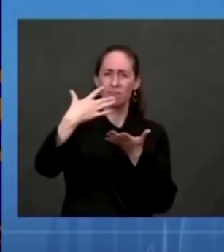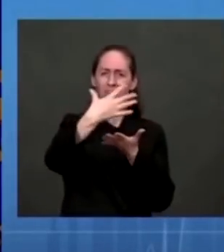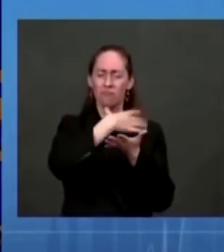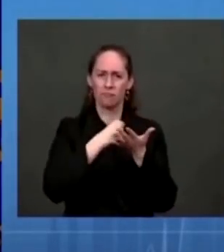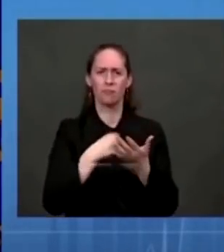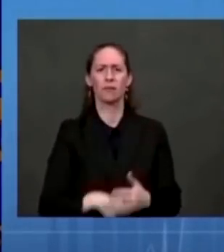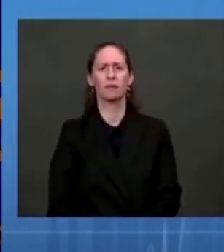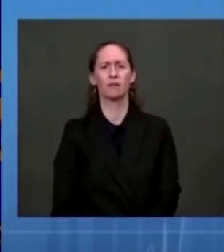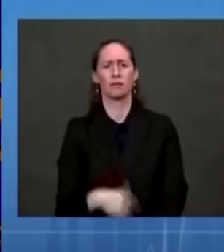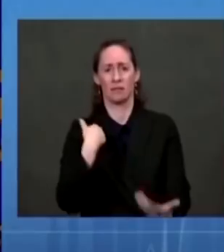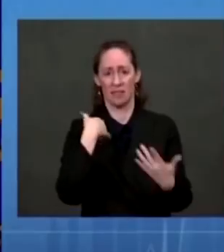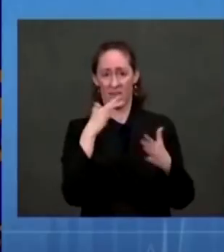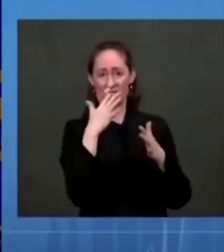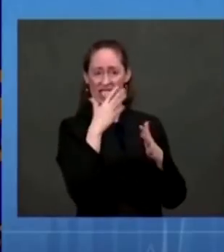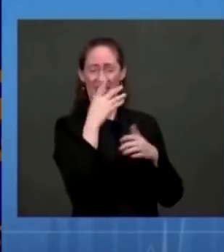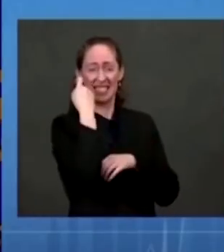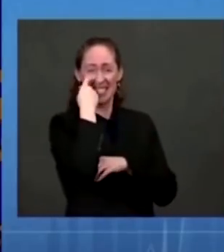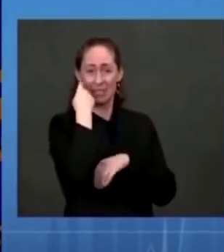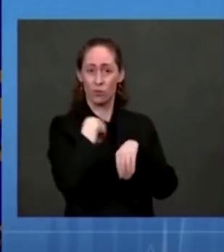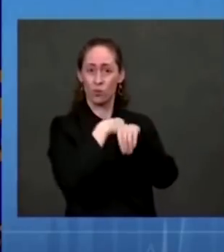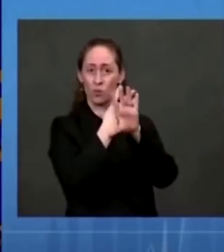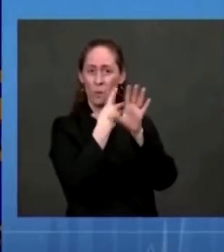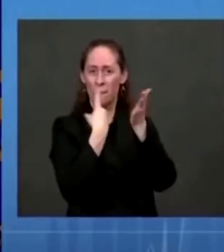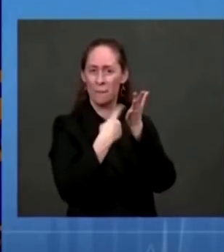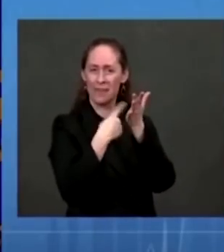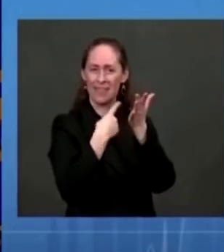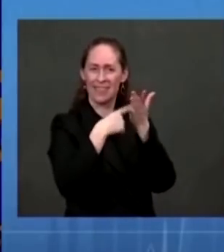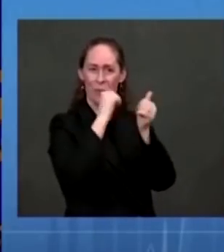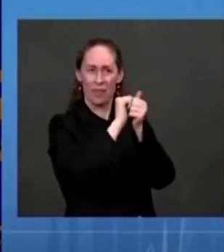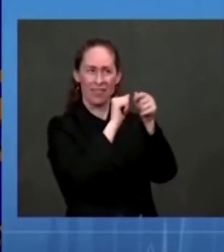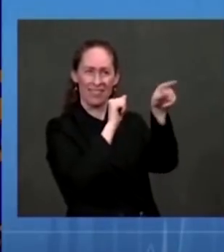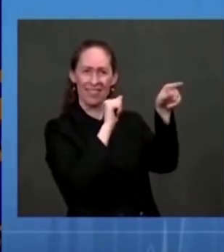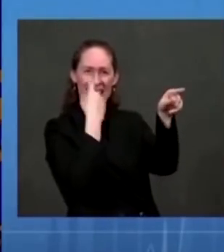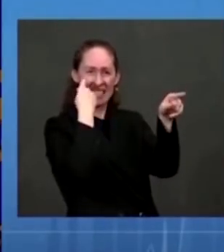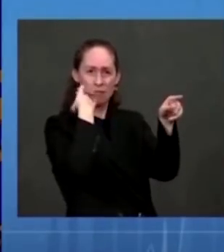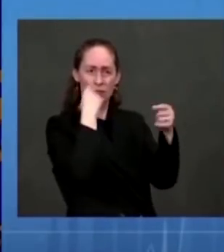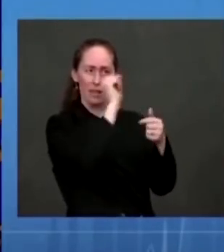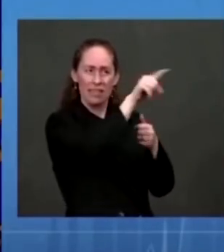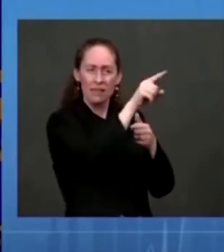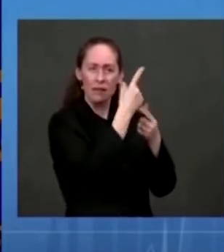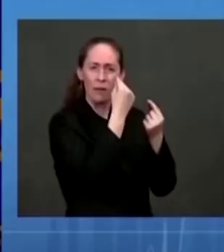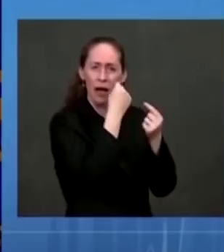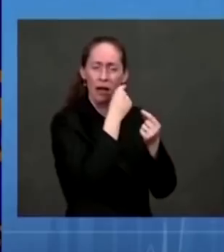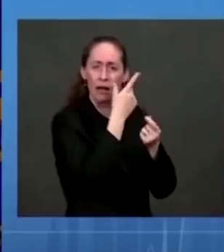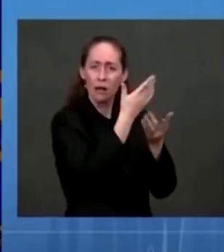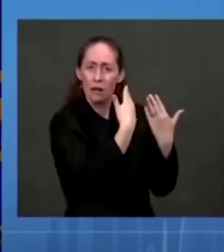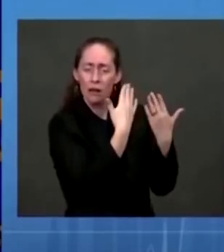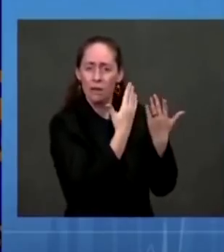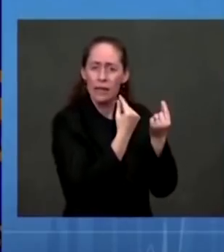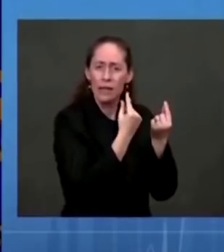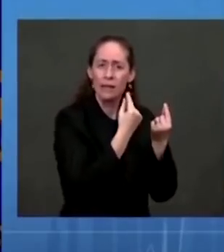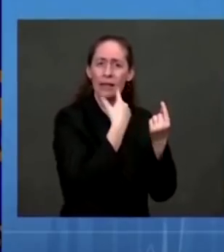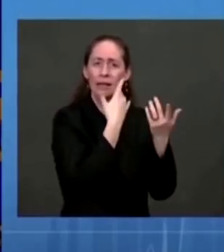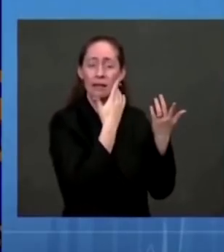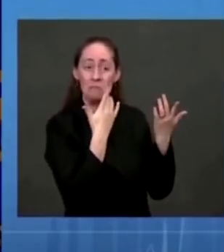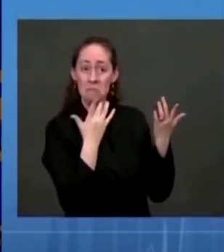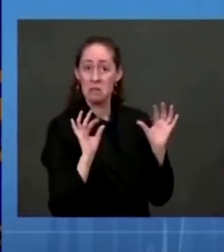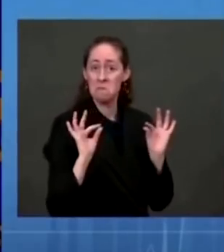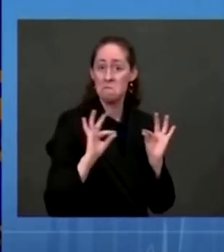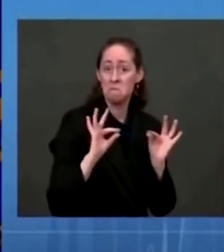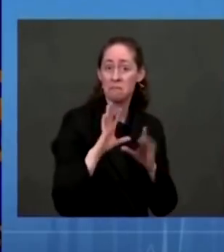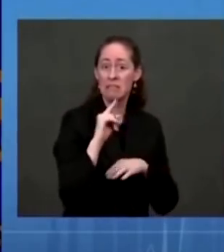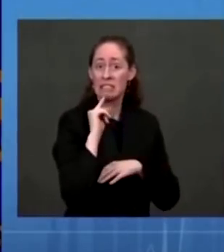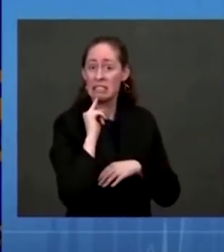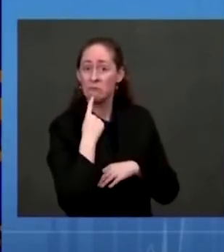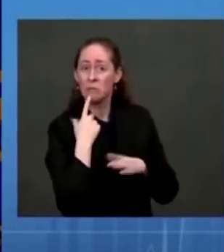Zoom-Gespräch gefragt und sie waren unserer Meinung. Sie hoffen allerdings, dass die Variante insgesamt weniger gefährlich ist, aber sie